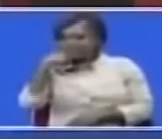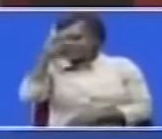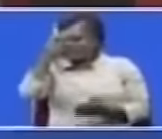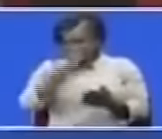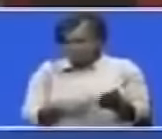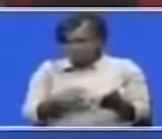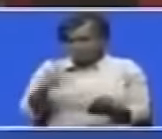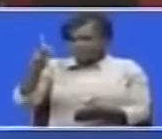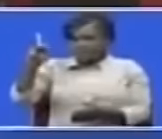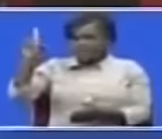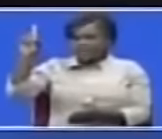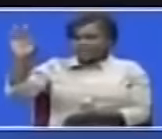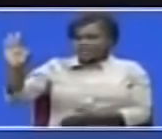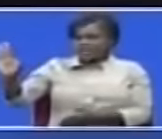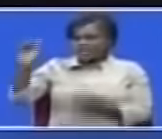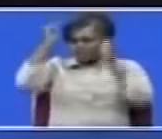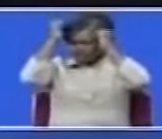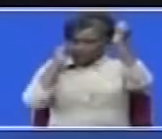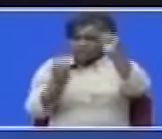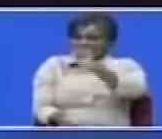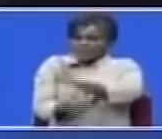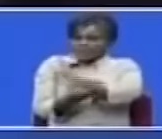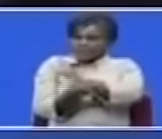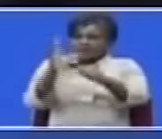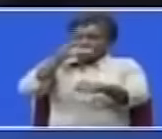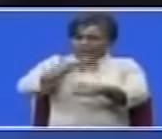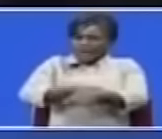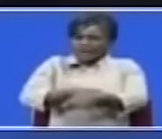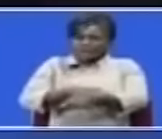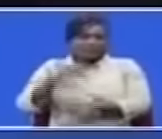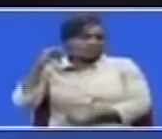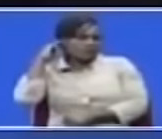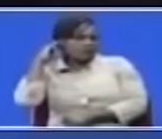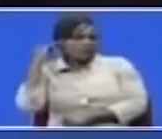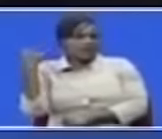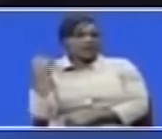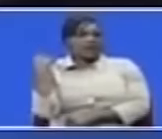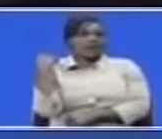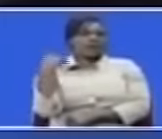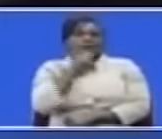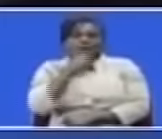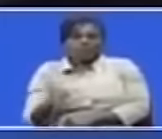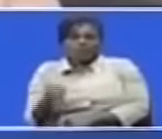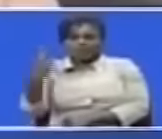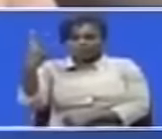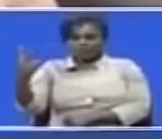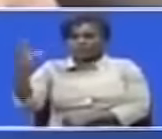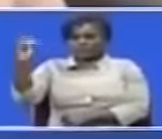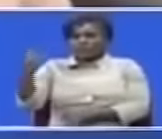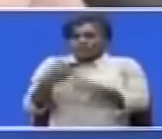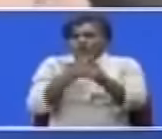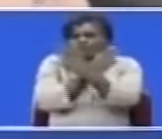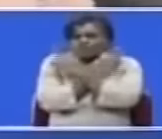afisa huyo wa KDF aliweleza kuwa aliipata namba ya simu ya msichana huyo wa miaka 20 kutoka